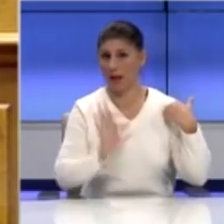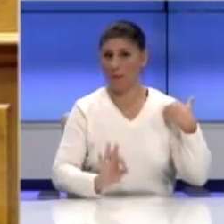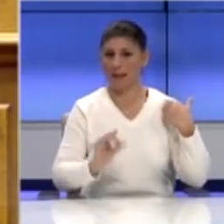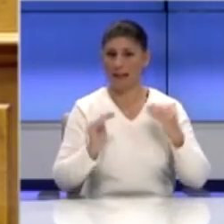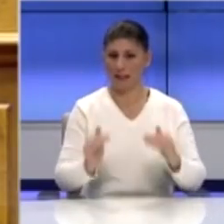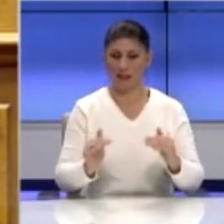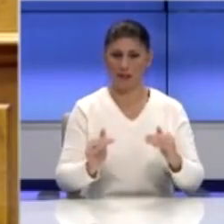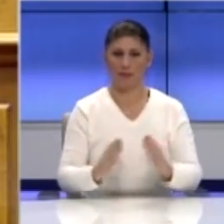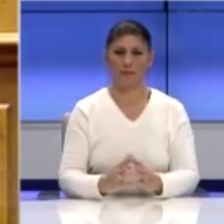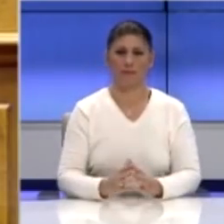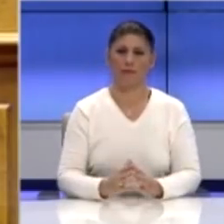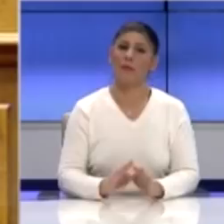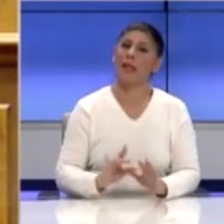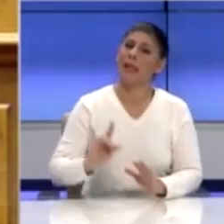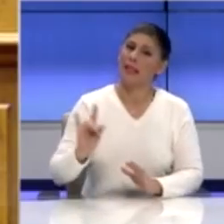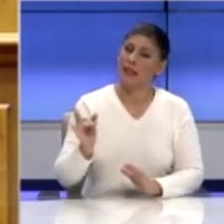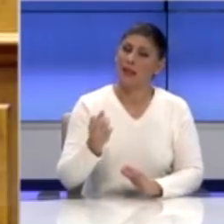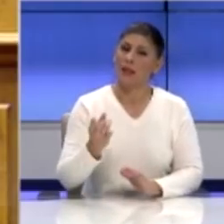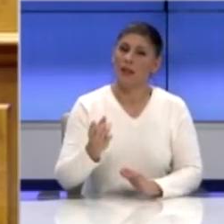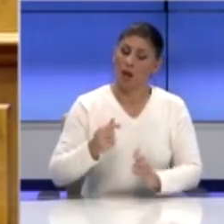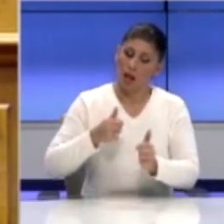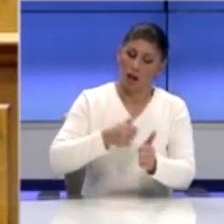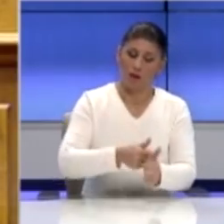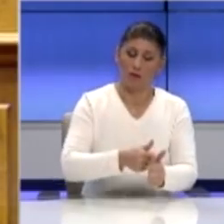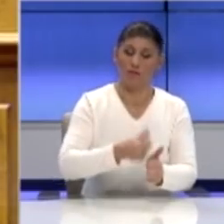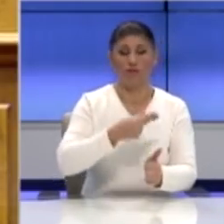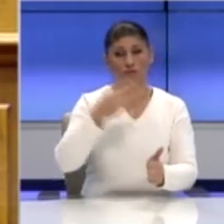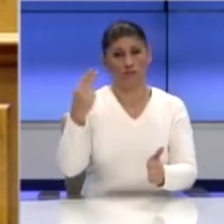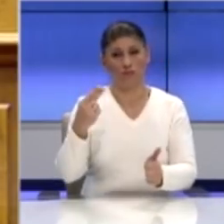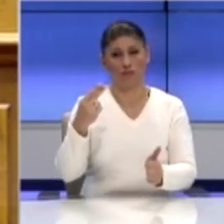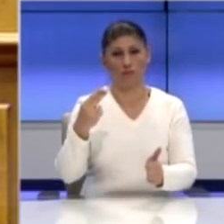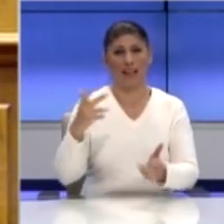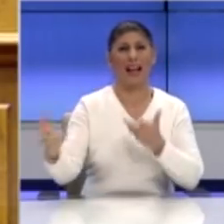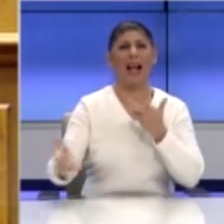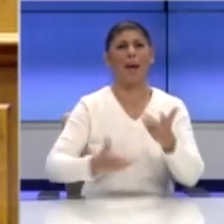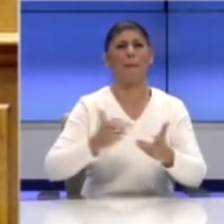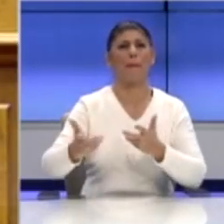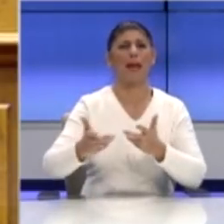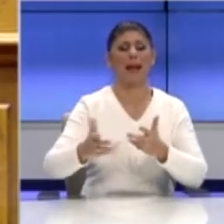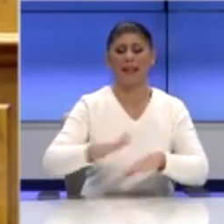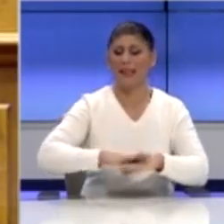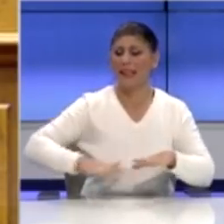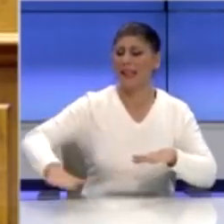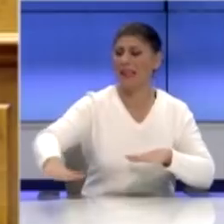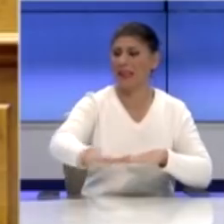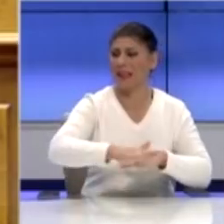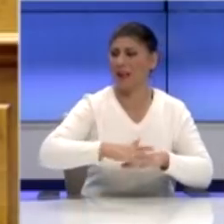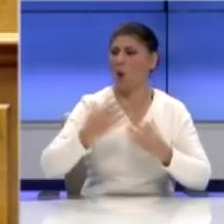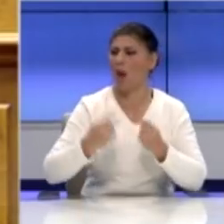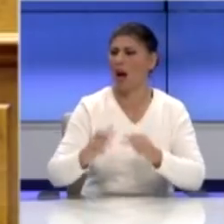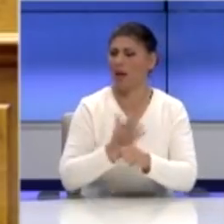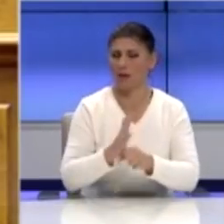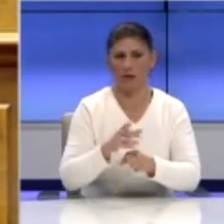πραγματική κατάσταση ή ότι ακολουθείτε την περιβόητη γνωστή τακτική της καμένης γης. Αυτό κάνετε και